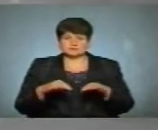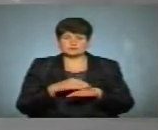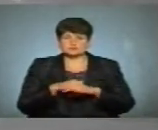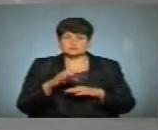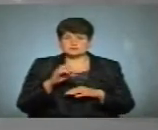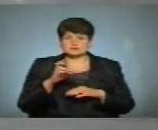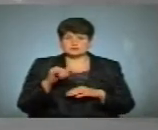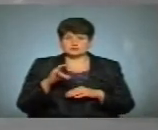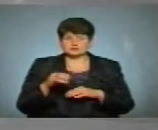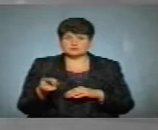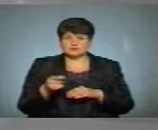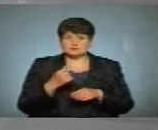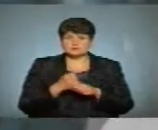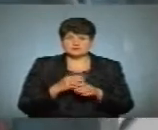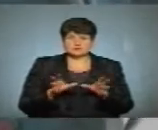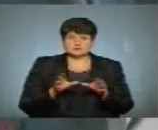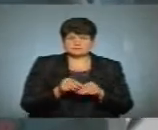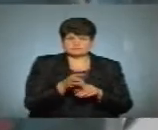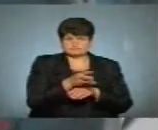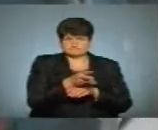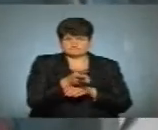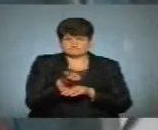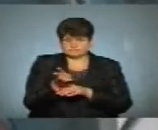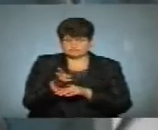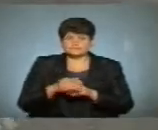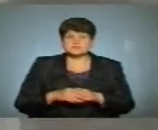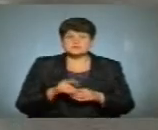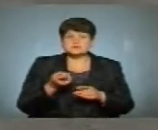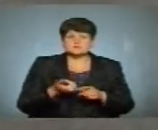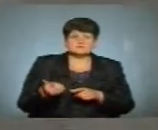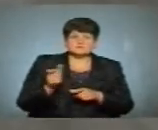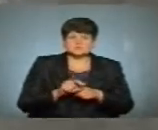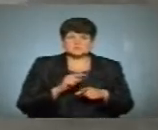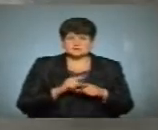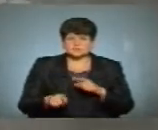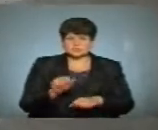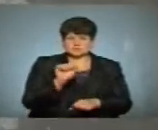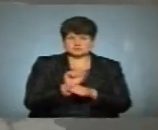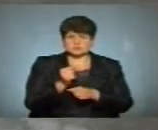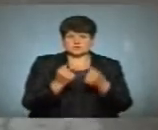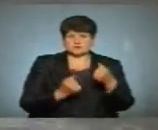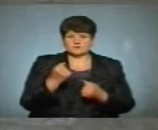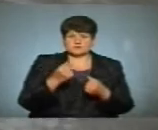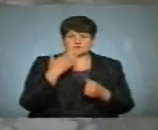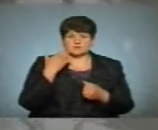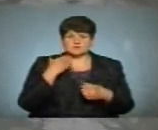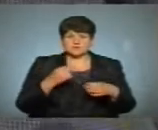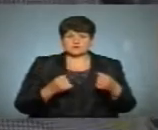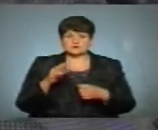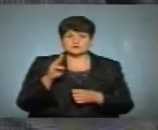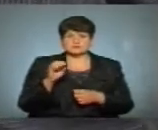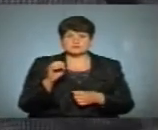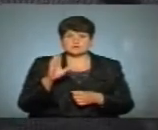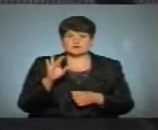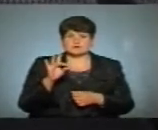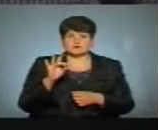в Тернополі. Працюють з лазерним пристроєм TrueCam. За перевищення швидкості зупинили водія легкового автомобіля «Шевроле». Зупинено